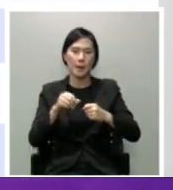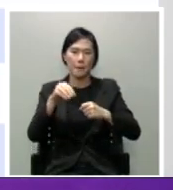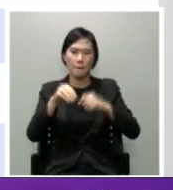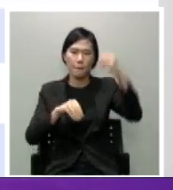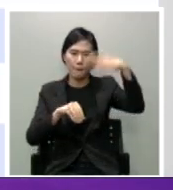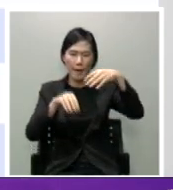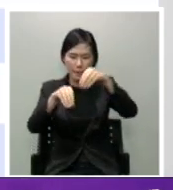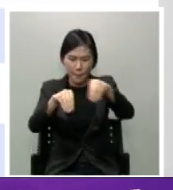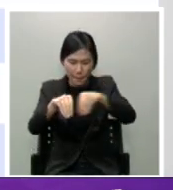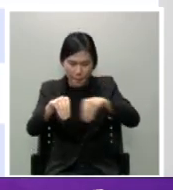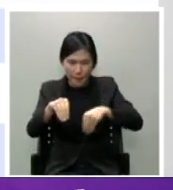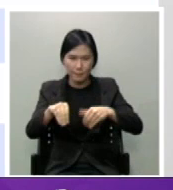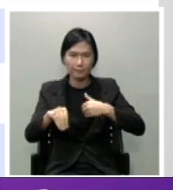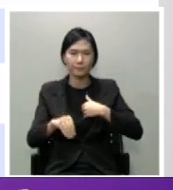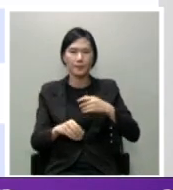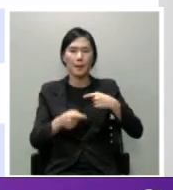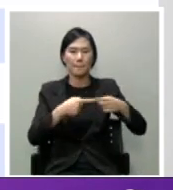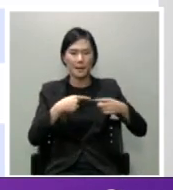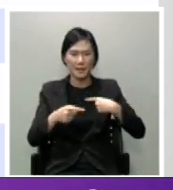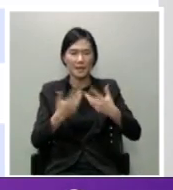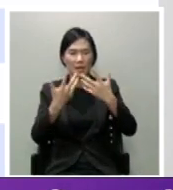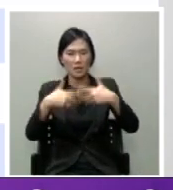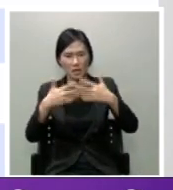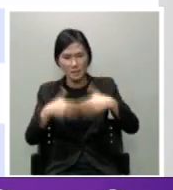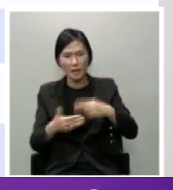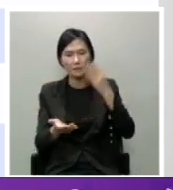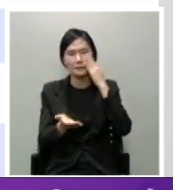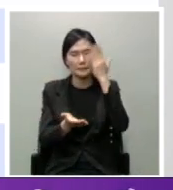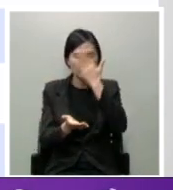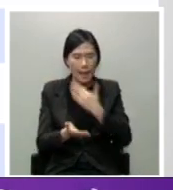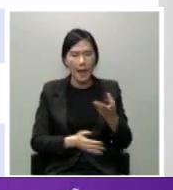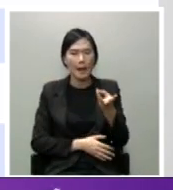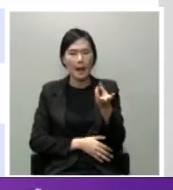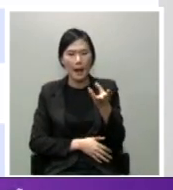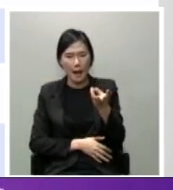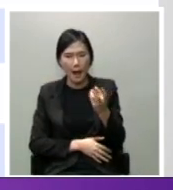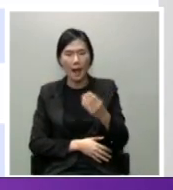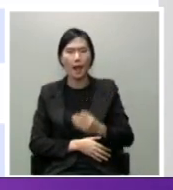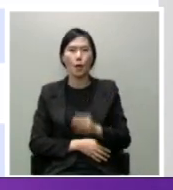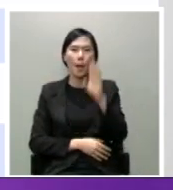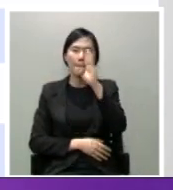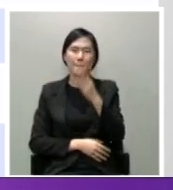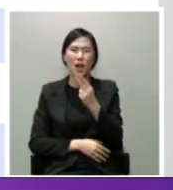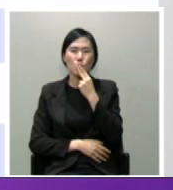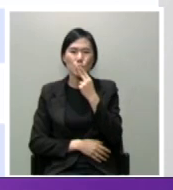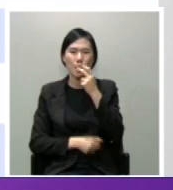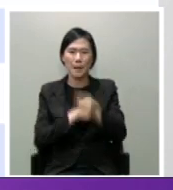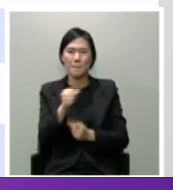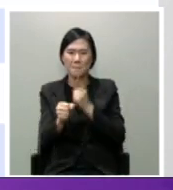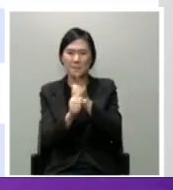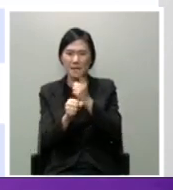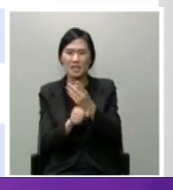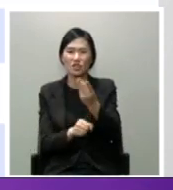าส่งเม็ดพลาสติกส่งเครื่องจักรส่งเครื่องสำอางส่งข้าวส่งใบยาสูบปีหนึ่งเท่า